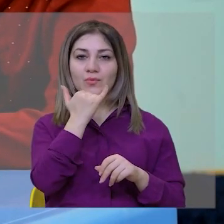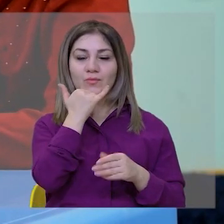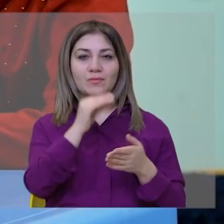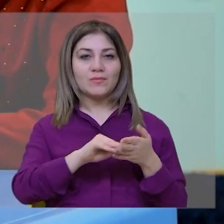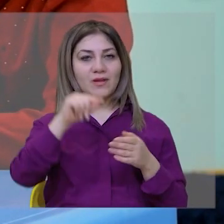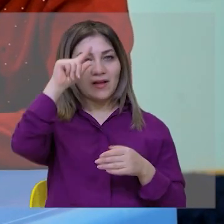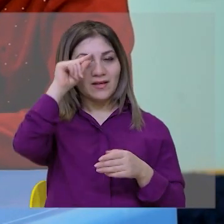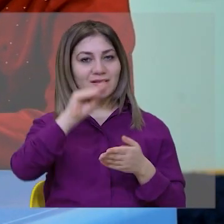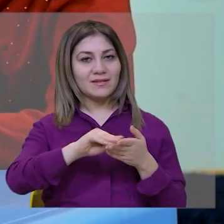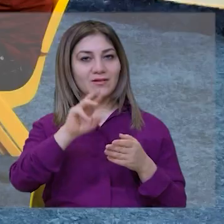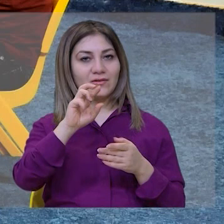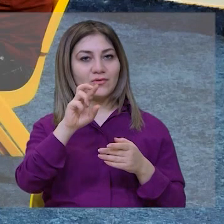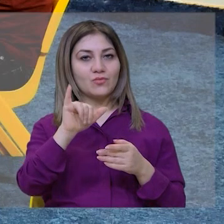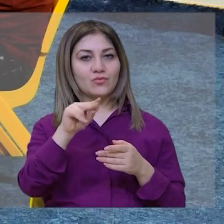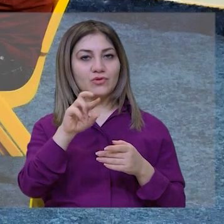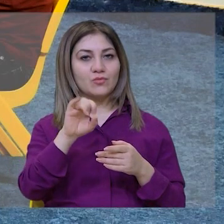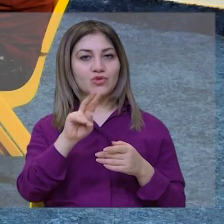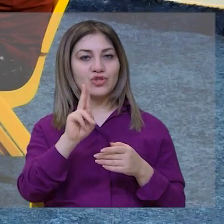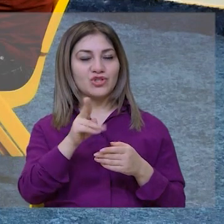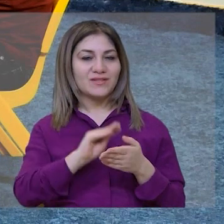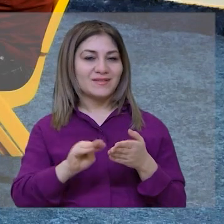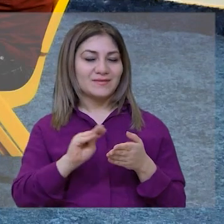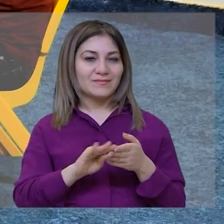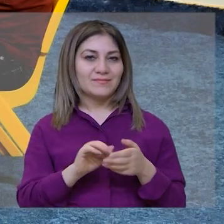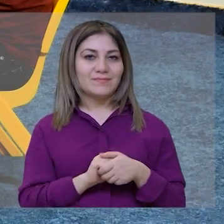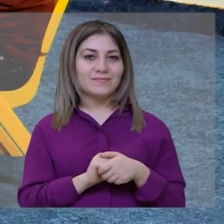գրելով հարատար ուչիկ բուչիկ։ Ահա, հայատար